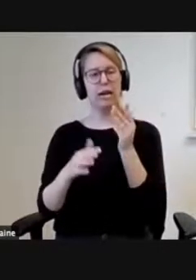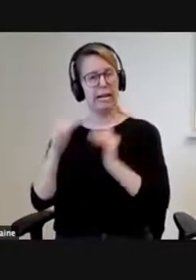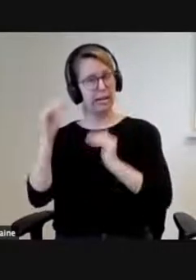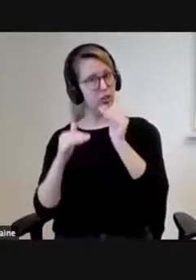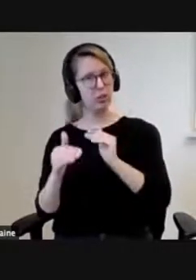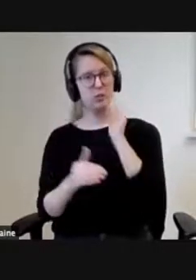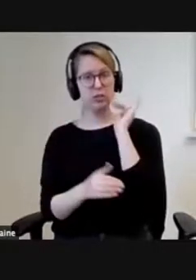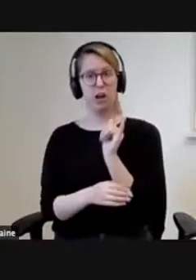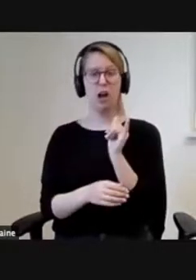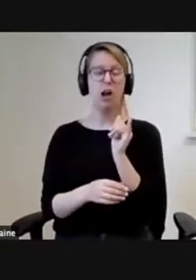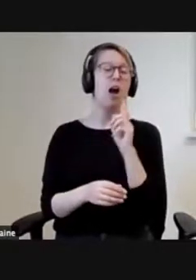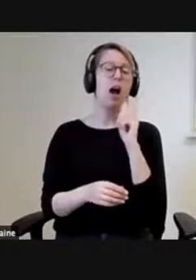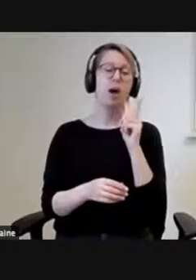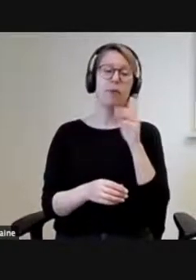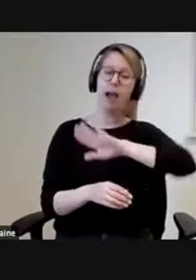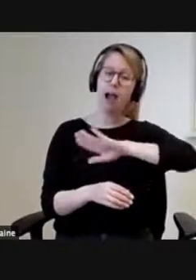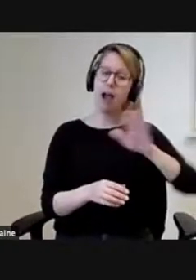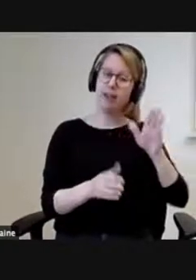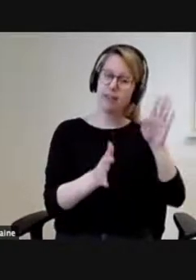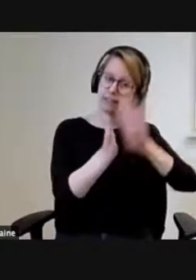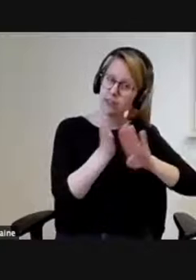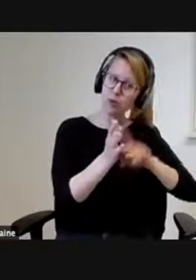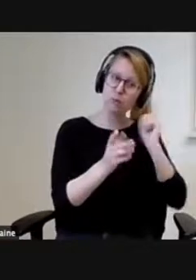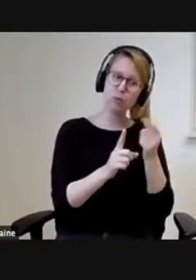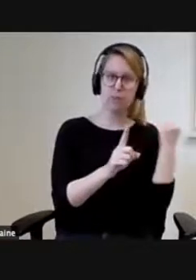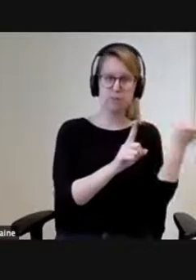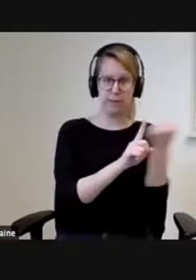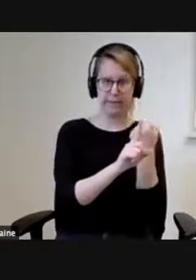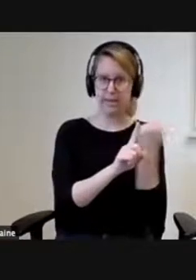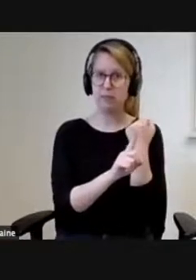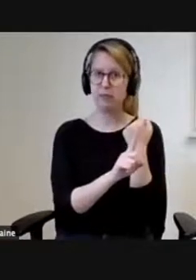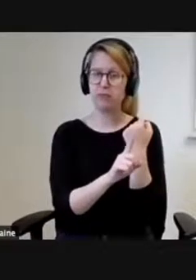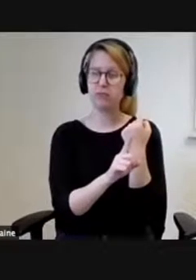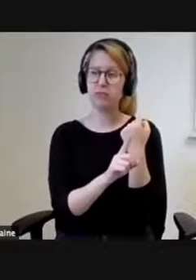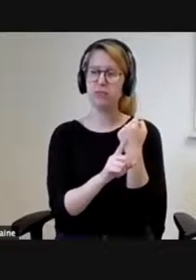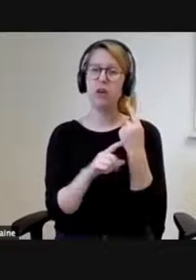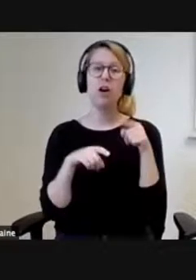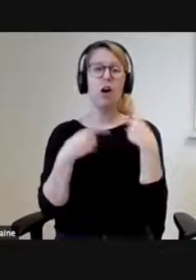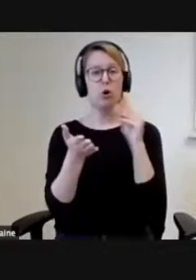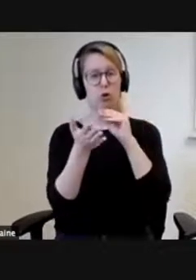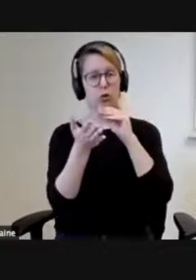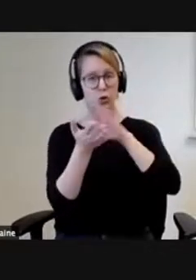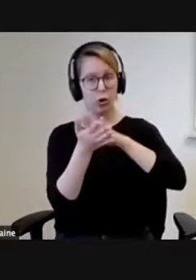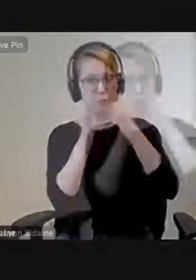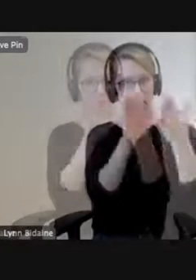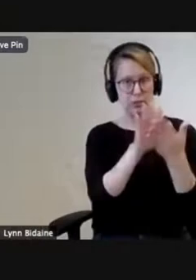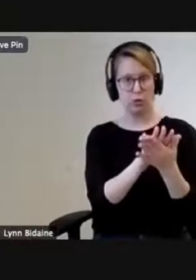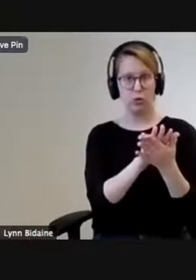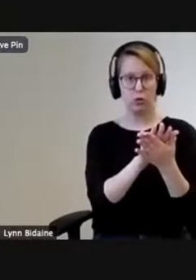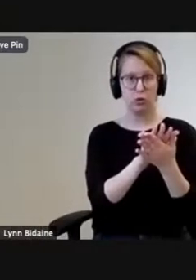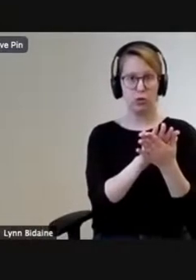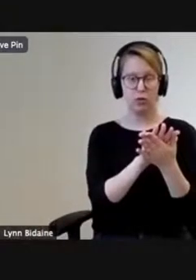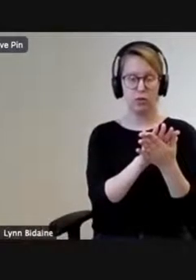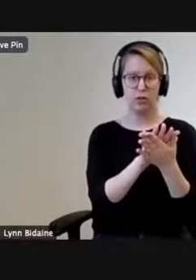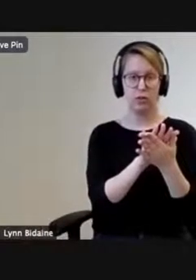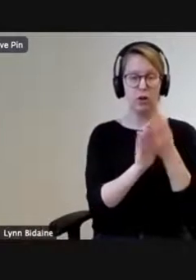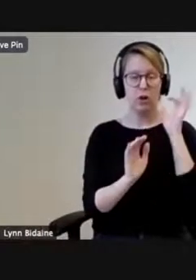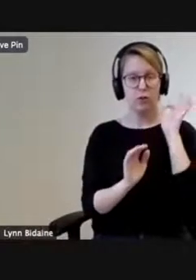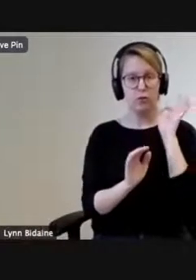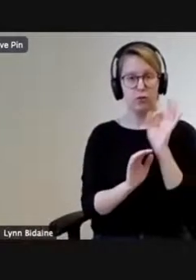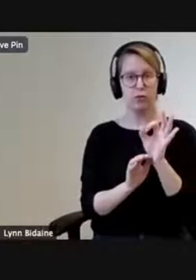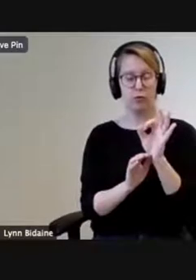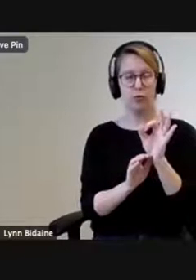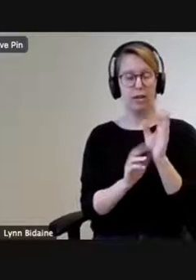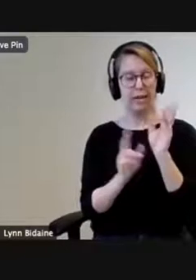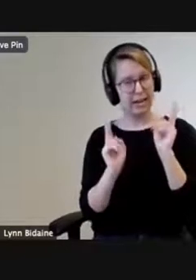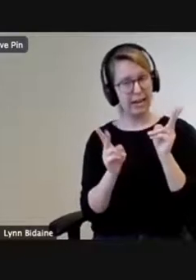participe à la mise en œuvre de la Convention relative aux droits des personnes handicapées des Nations Unies. En termes de chiffres, je crois que je n'ai